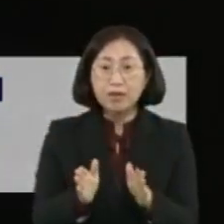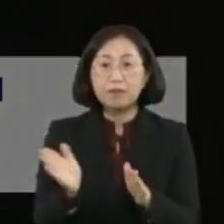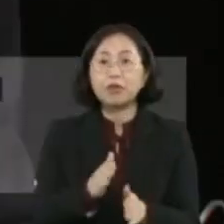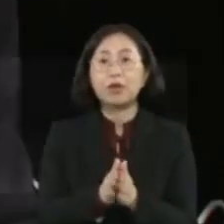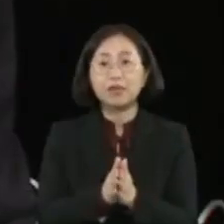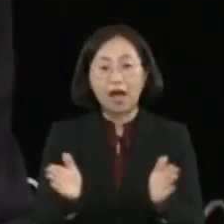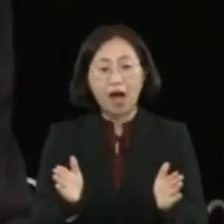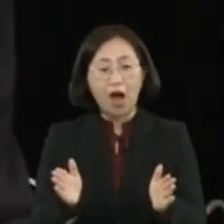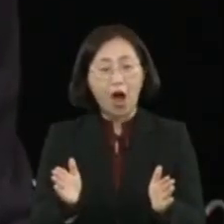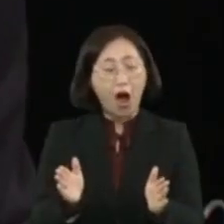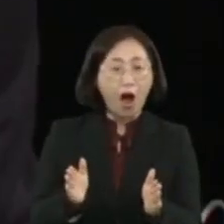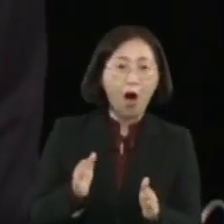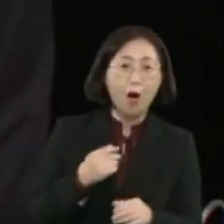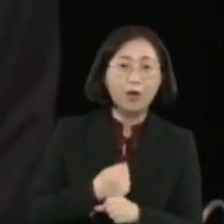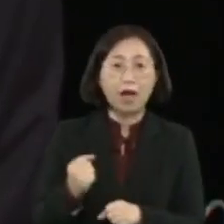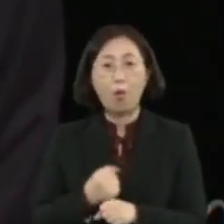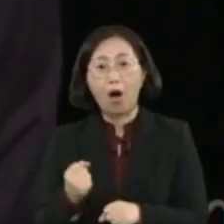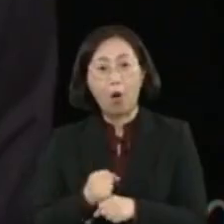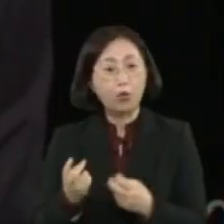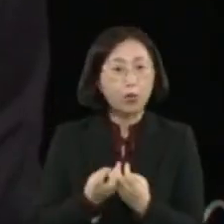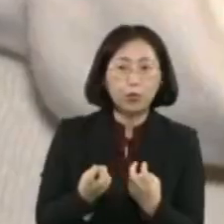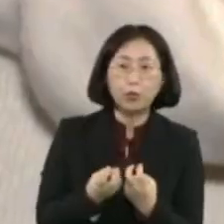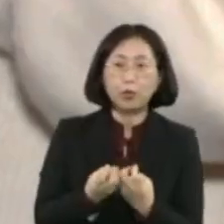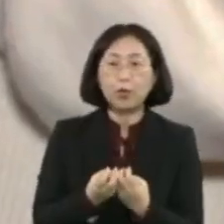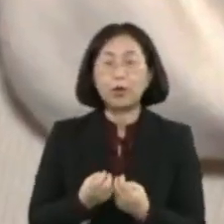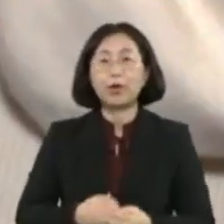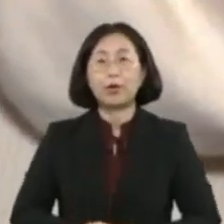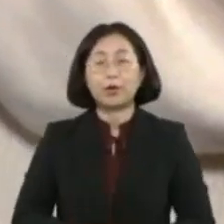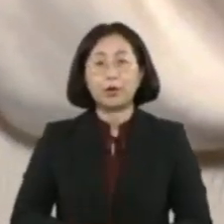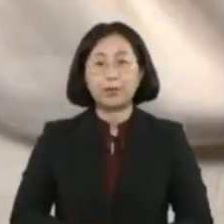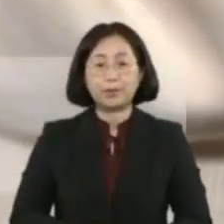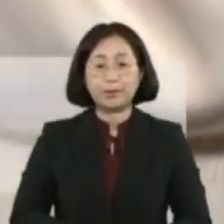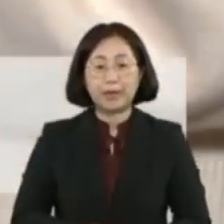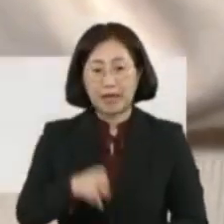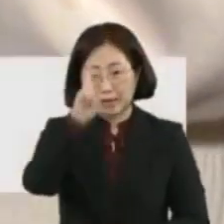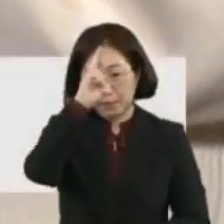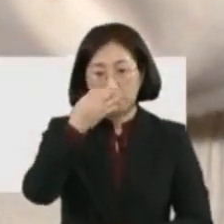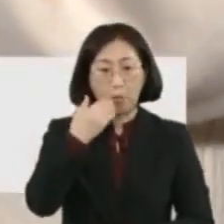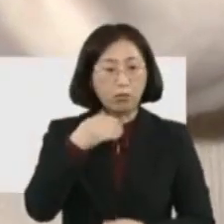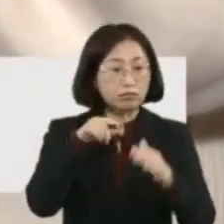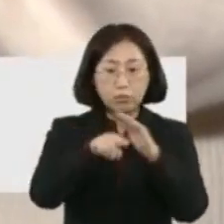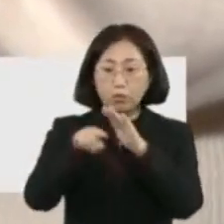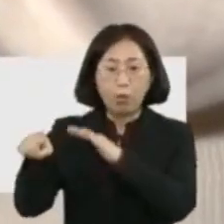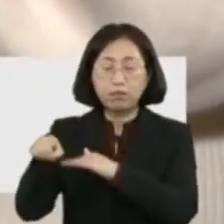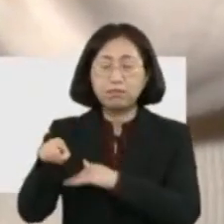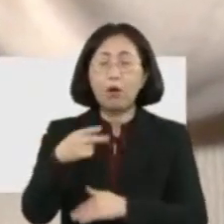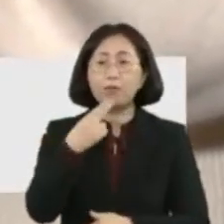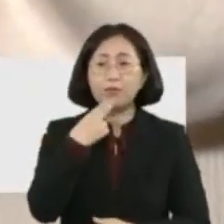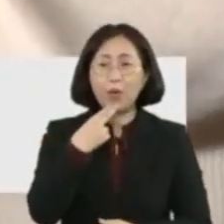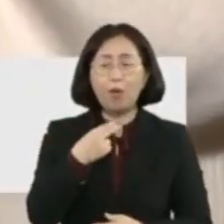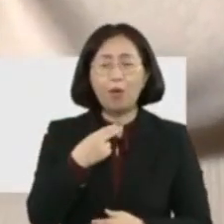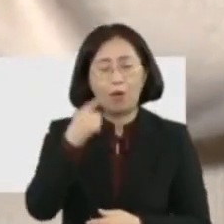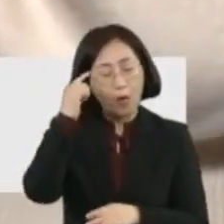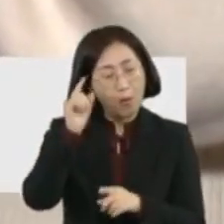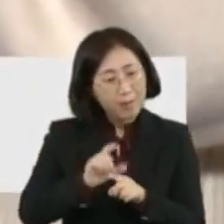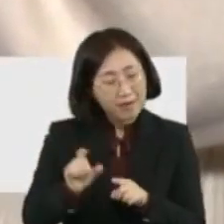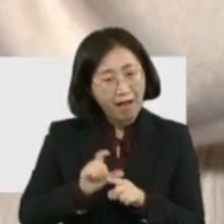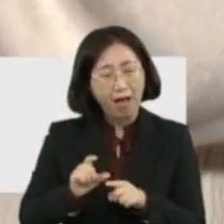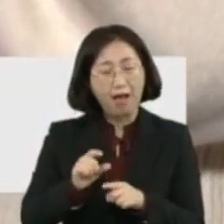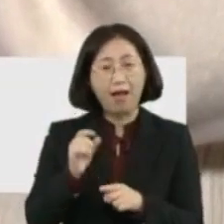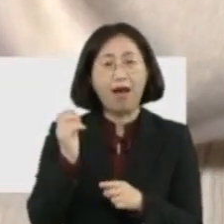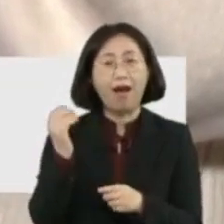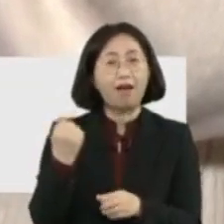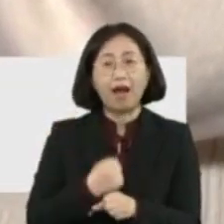보니 해당자들은 당혹스럽습니다. 그렇죠. 당장 오늘 점심을 먹을 데가 없어가지고 좀 고민을 많이 하고